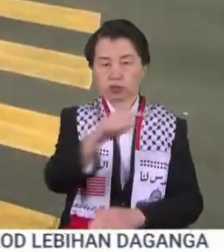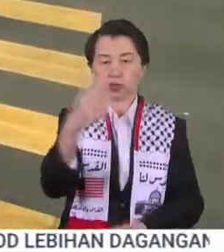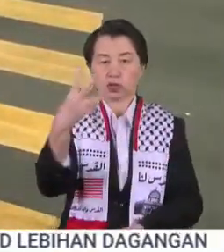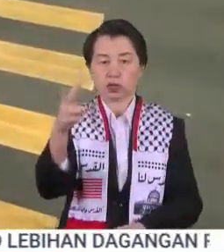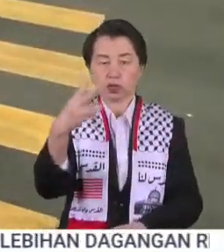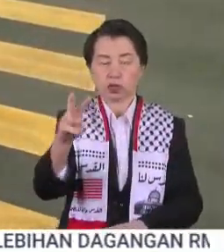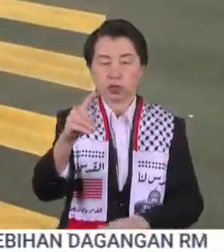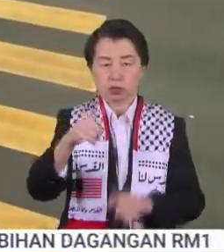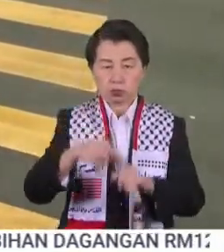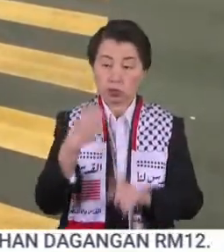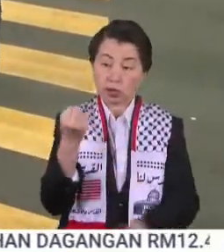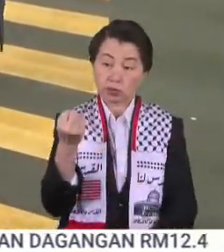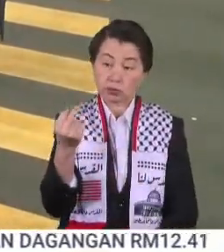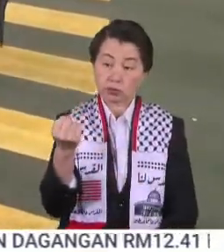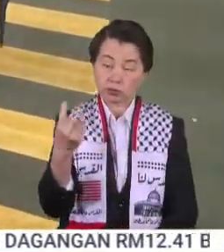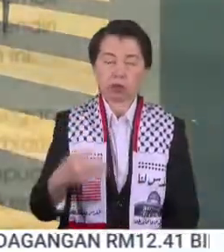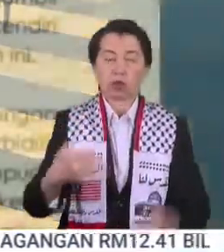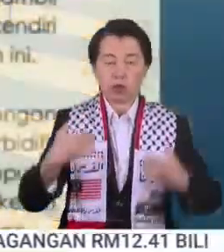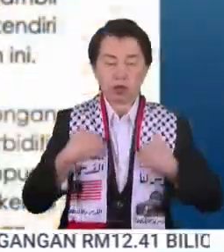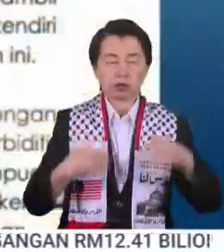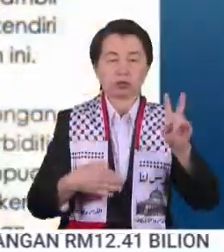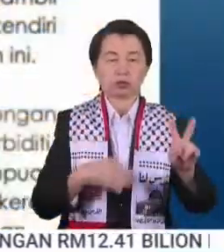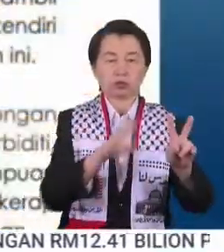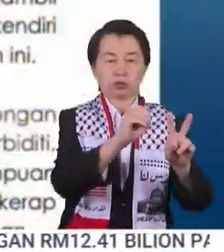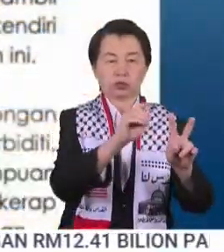hingga 16 Disember, sebanyak